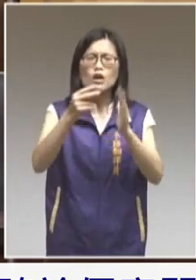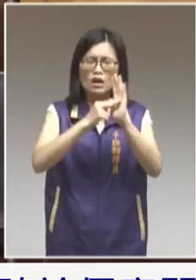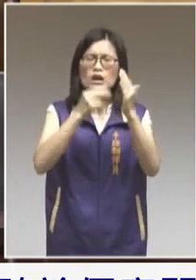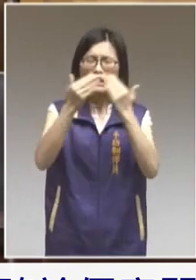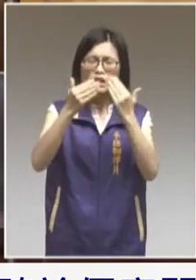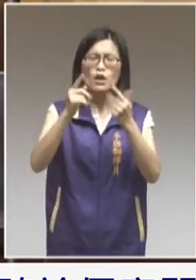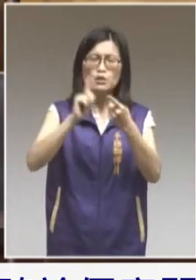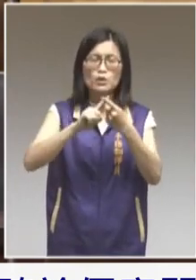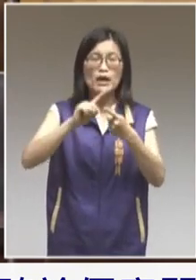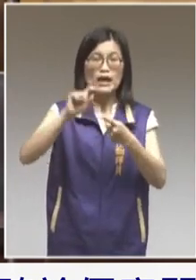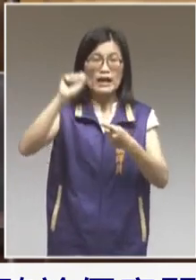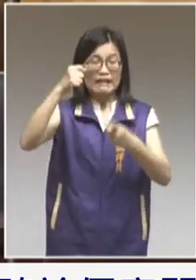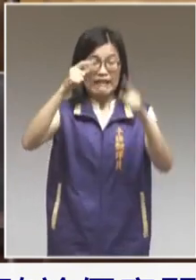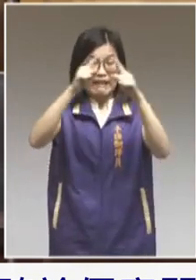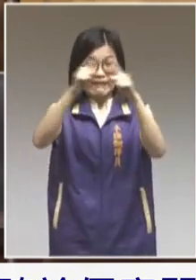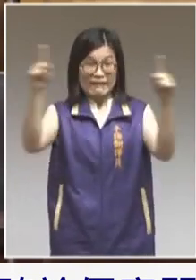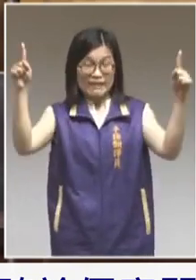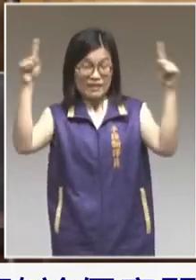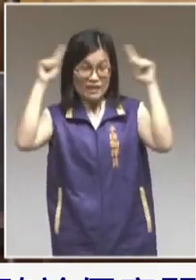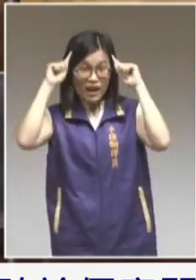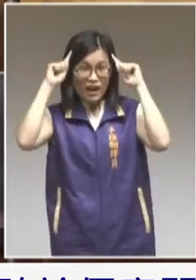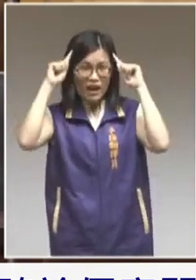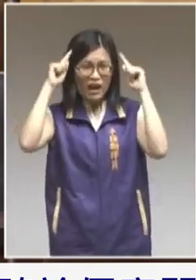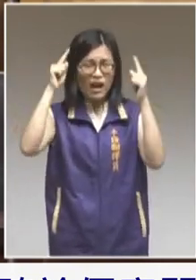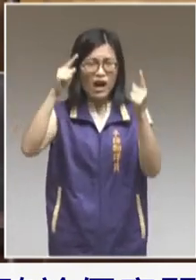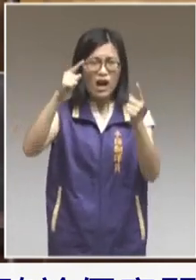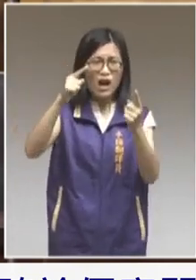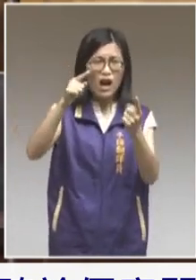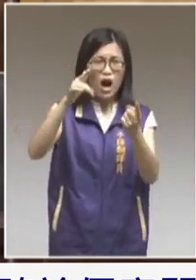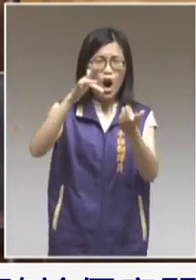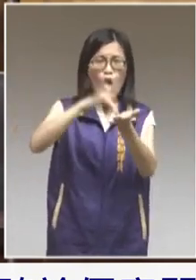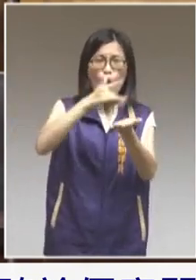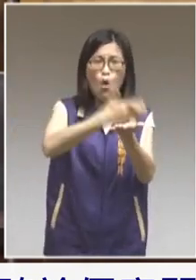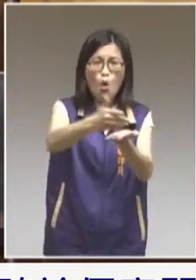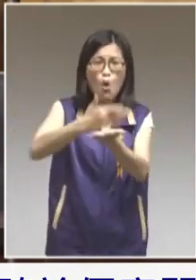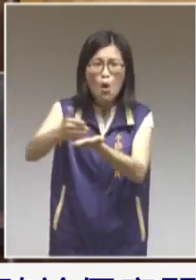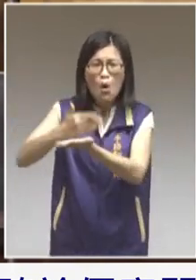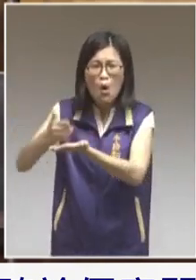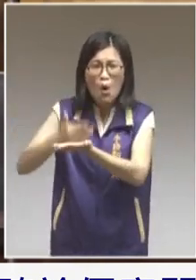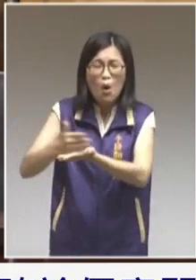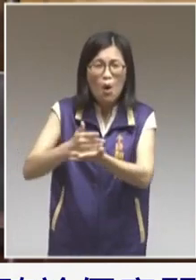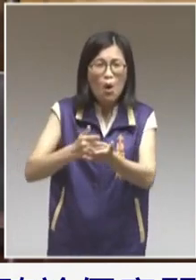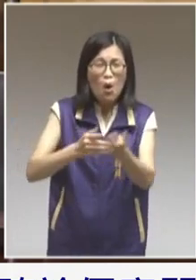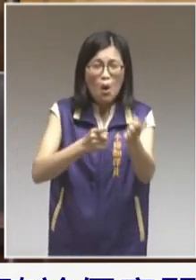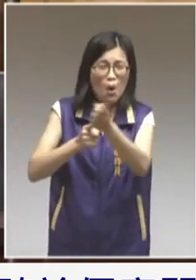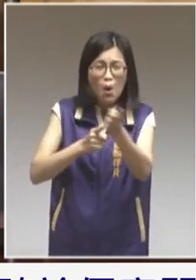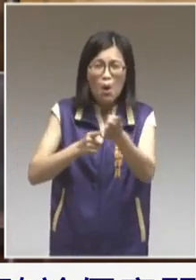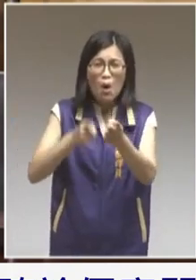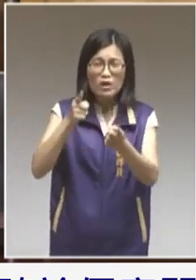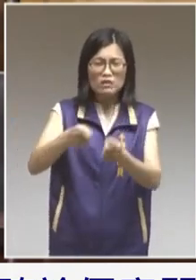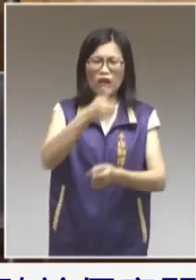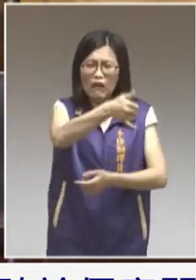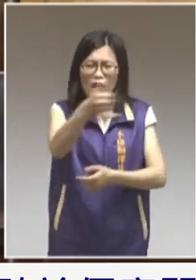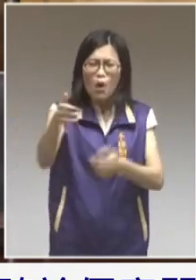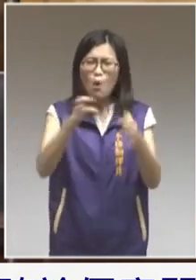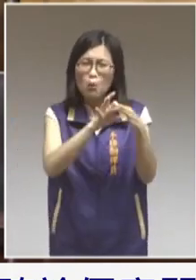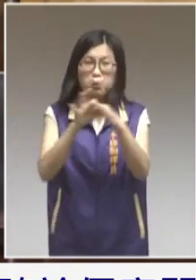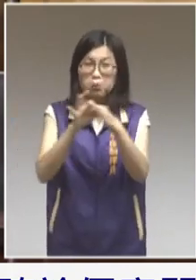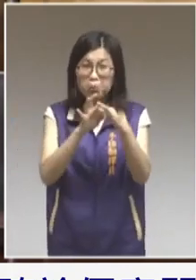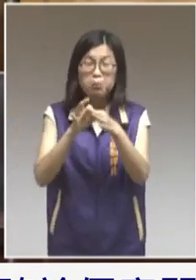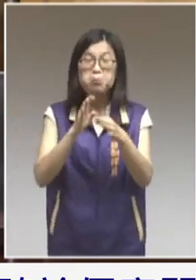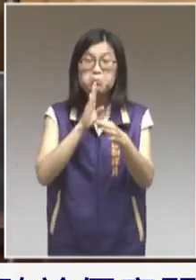大哈，昨天晚上的议大的消毒是跟那个整个确诊足迹有关哈。那想请教就是